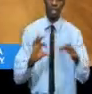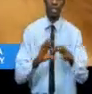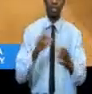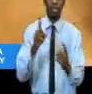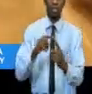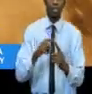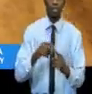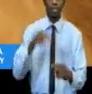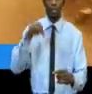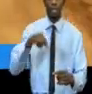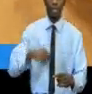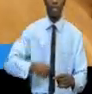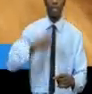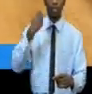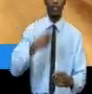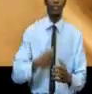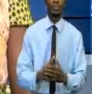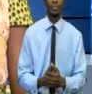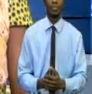Biaï.